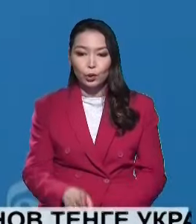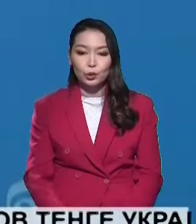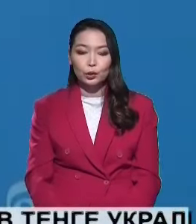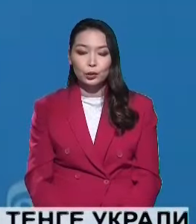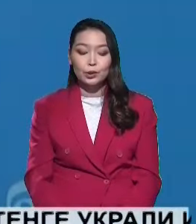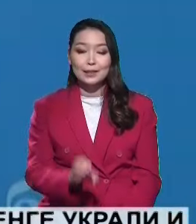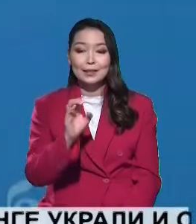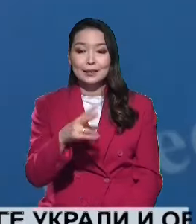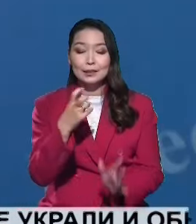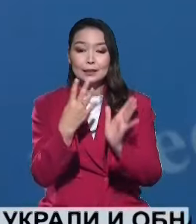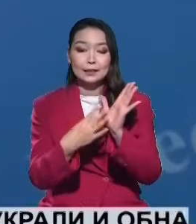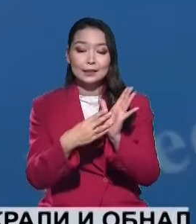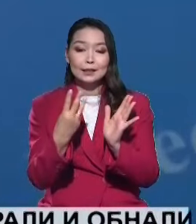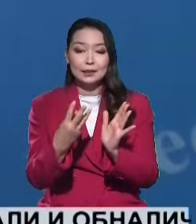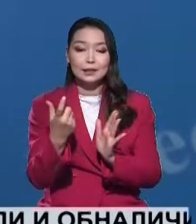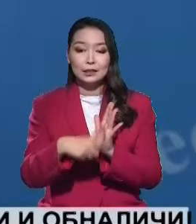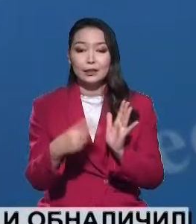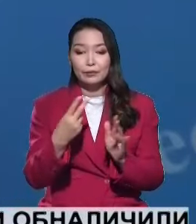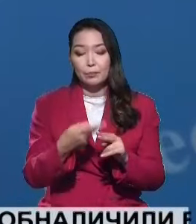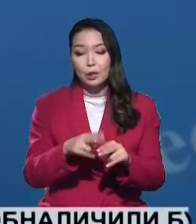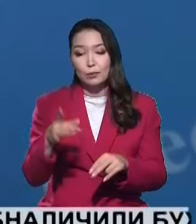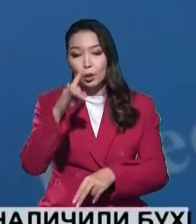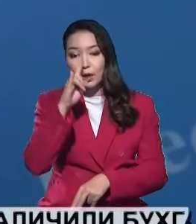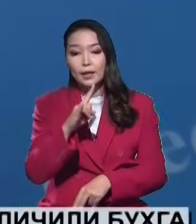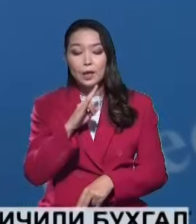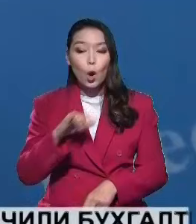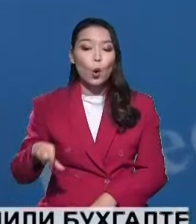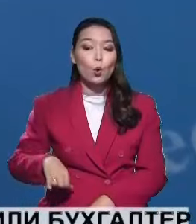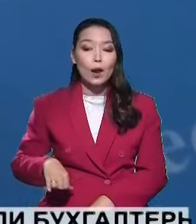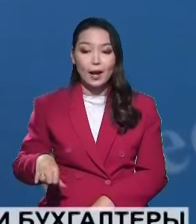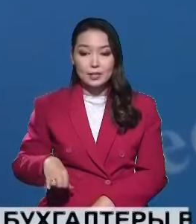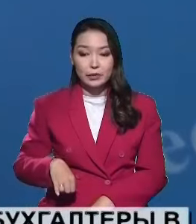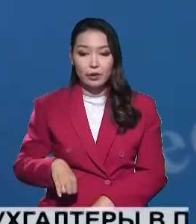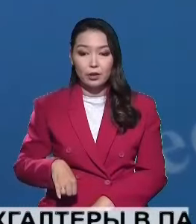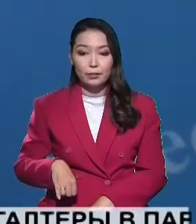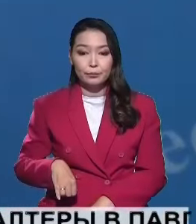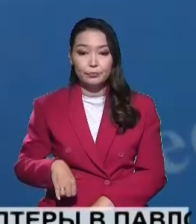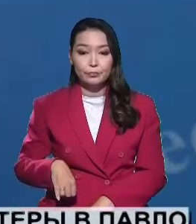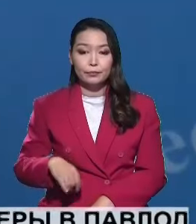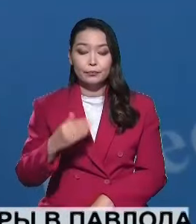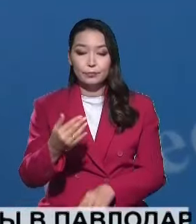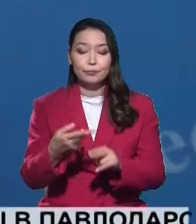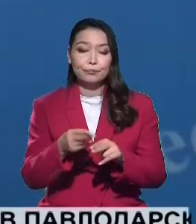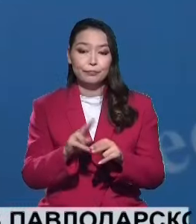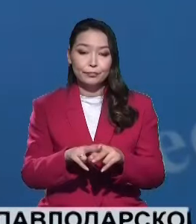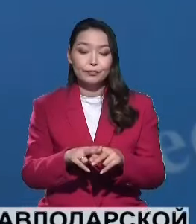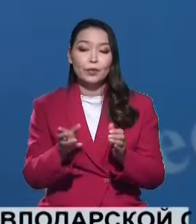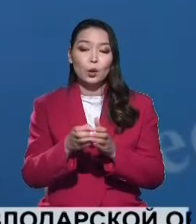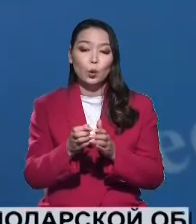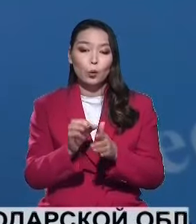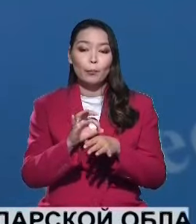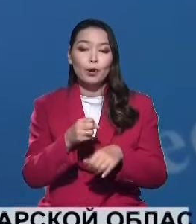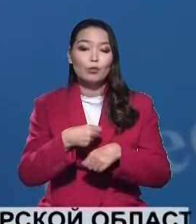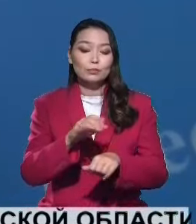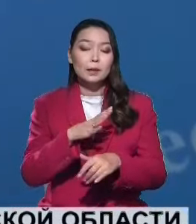статья 293, часть 2 Уголовного кодекса Республики Казахстан «Хулиганство», совершенная в группе лиц. В настоящее время проводится